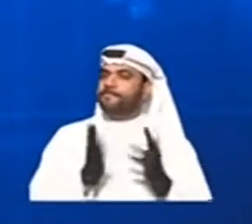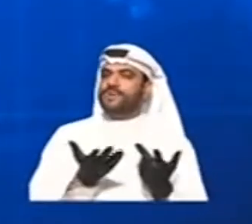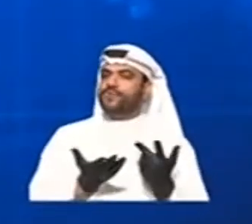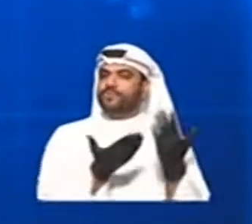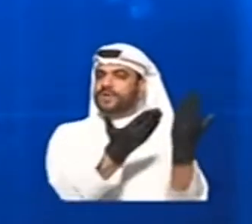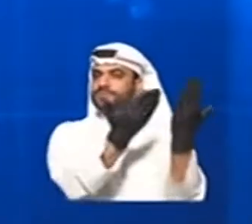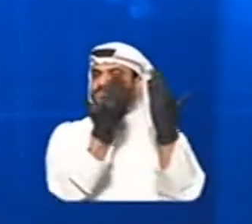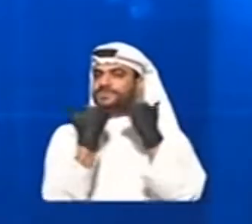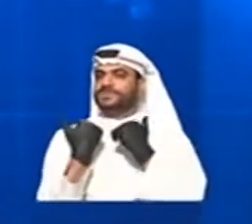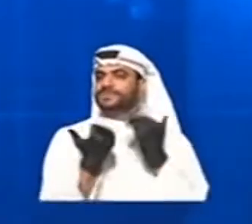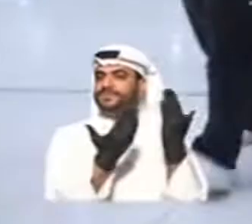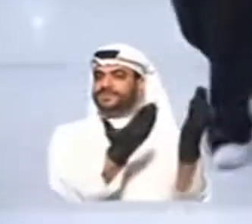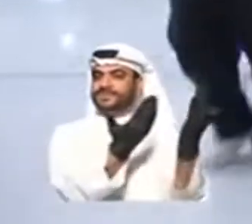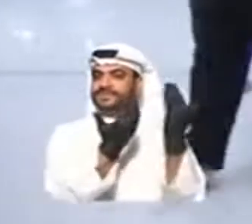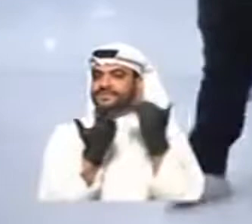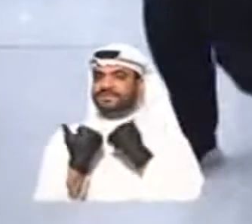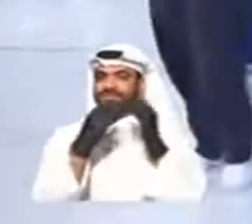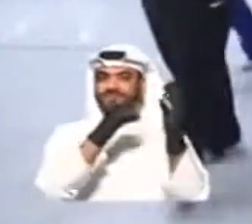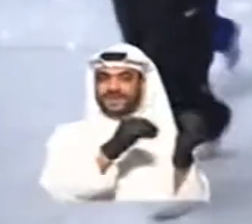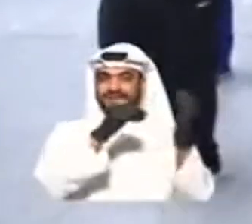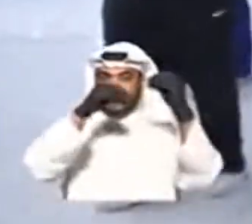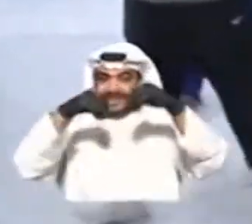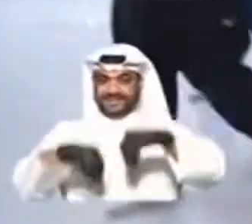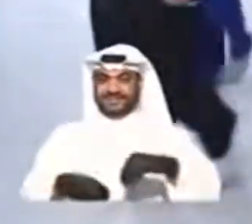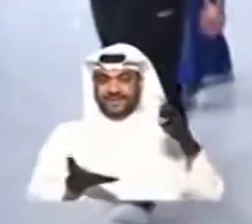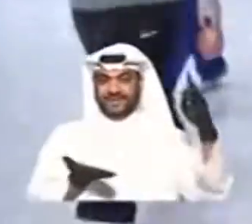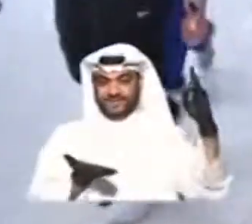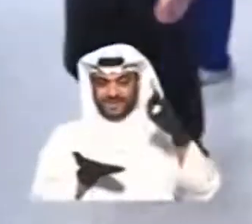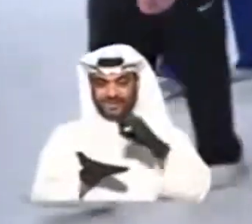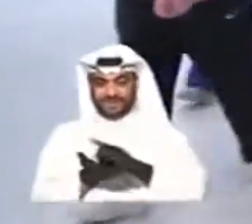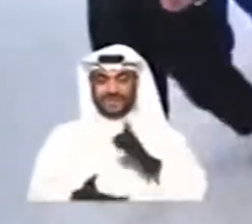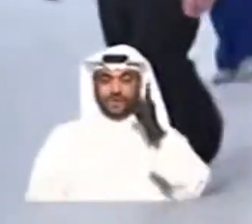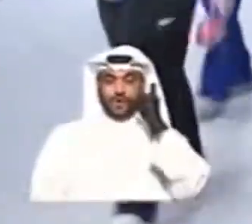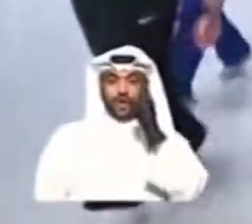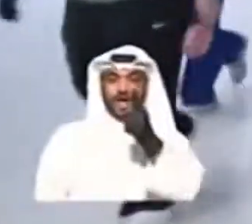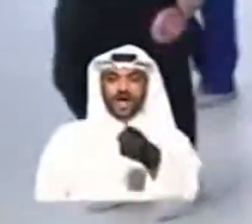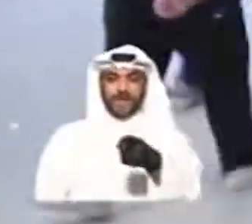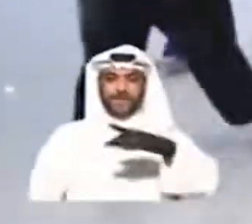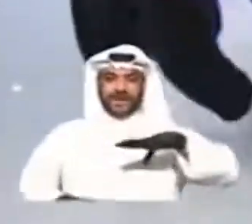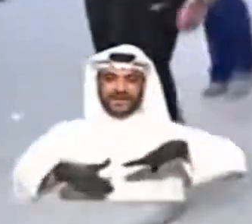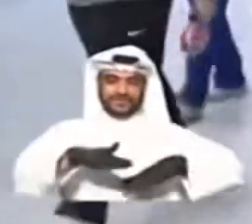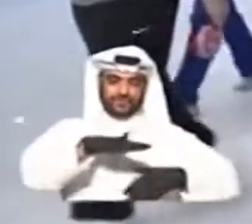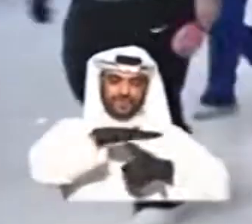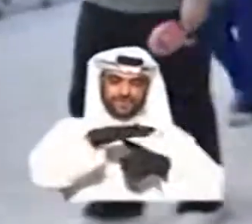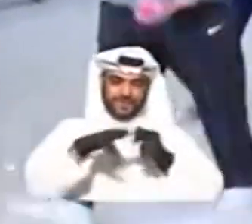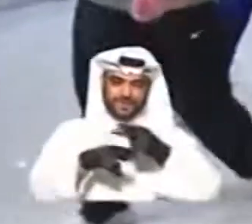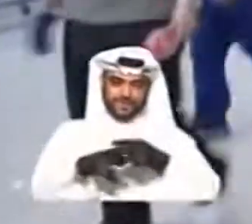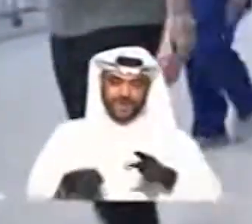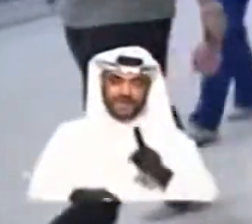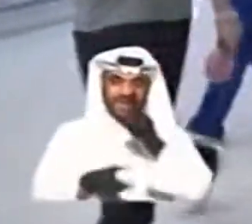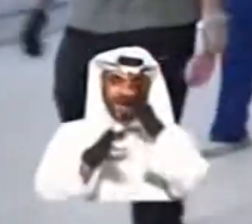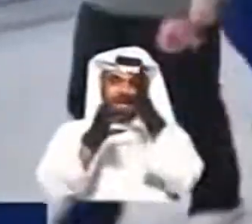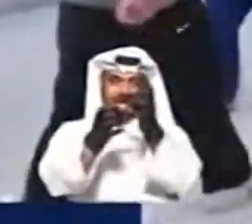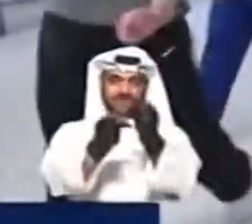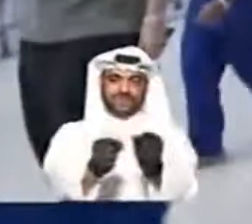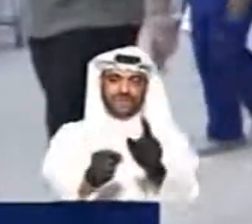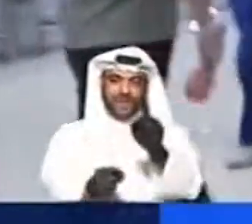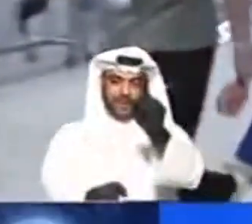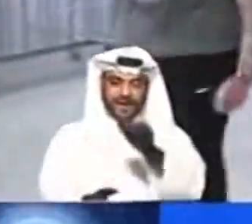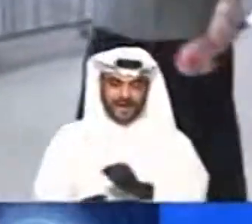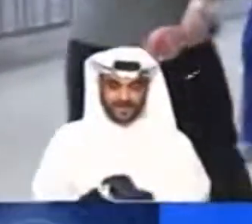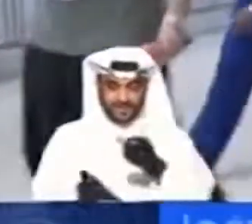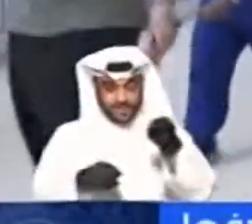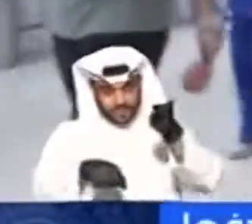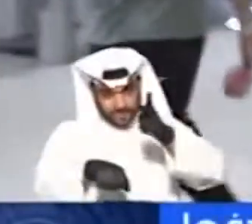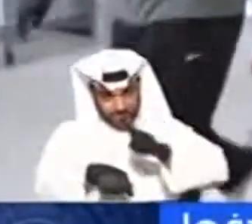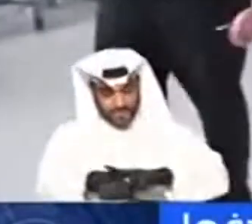خارج البلاد تأتي تلبية لرغبة وأوامر وتوجيهات حضرة صاحب السمو أمير البلاد حفظه الله ورعاه،